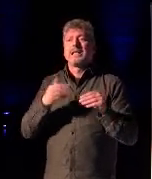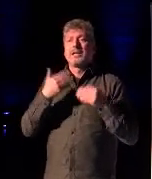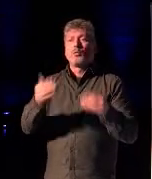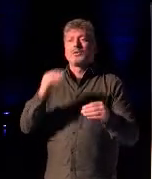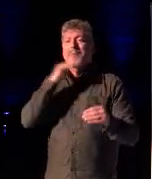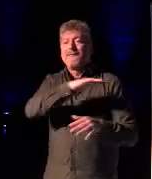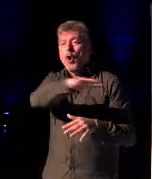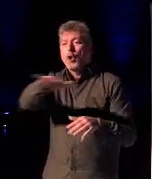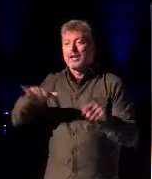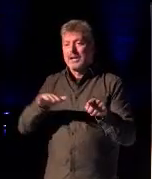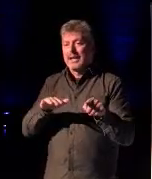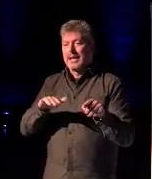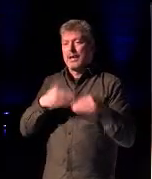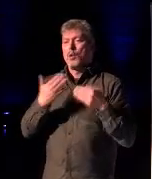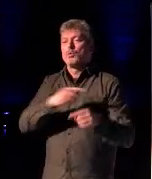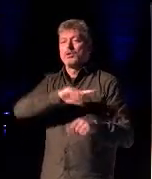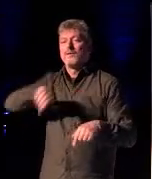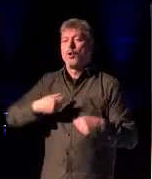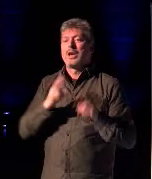våre.